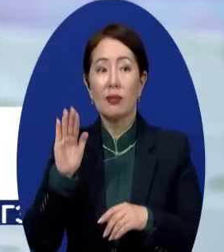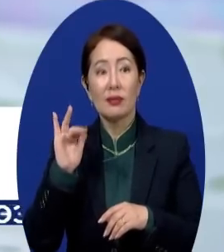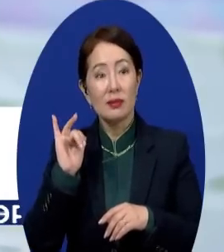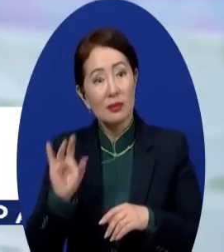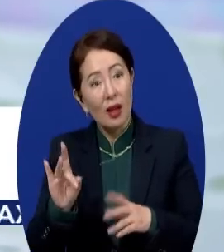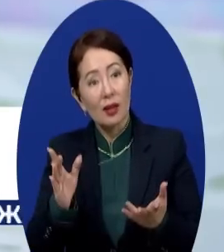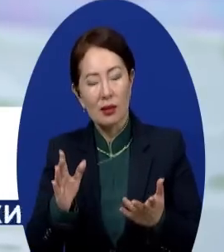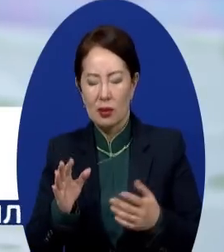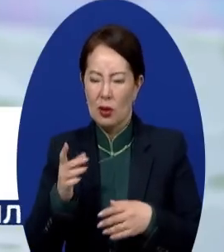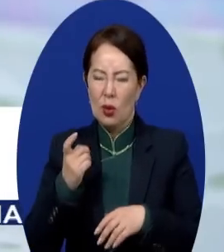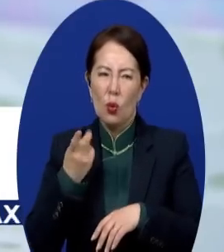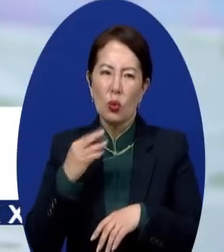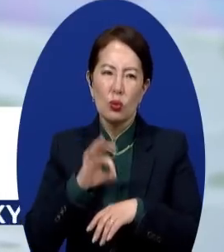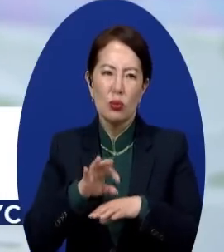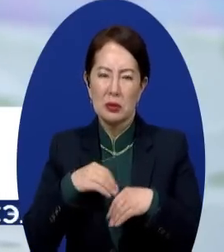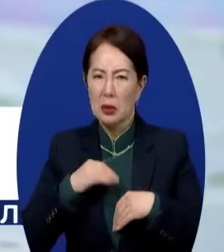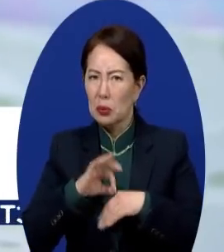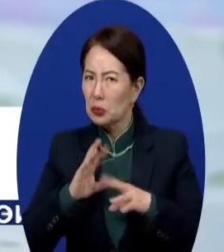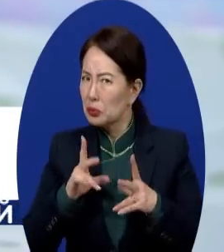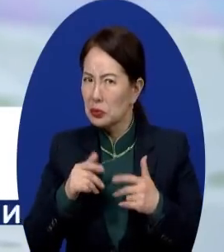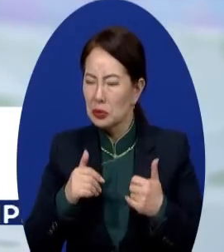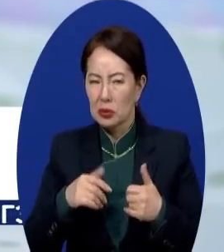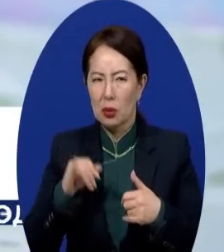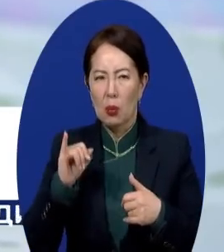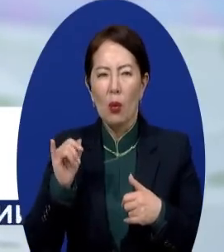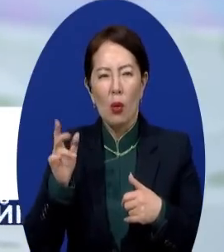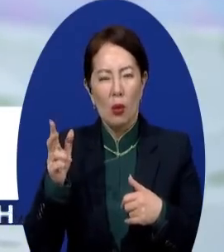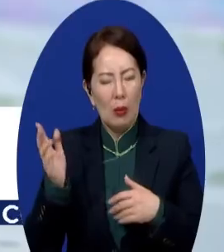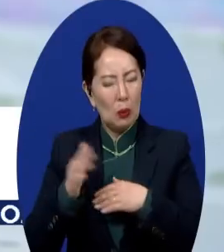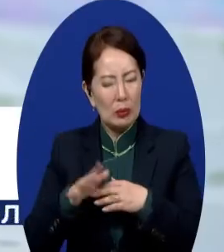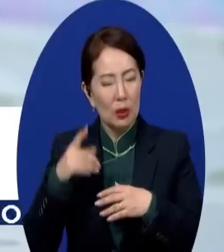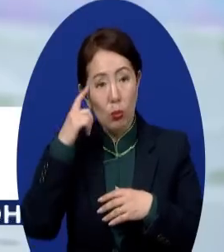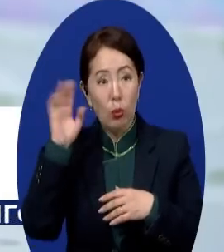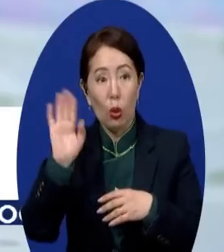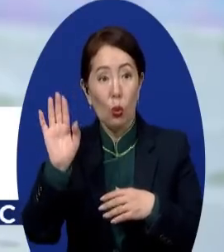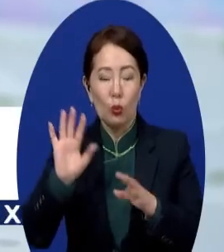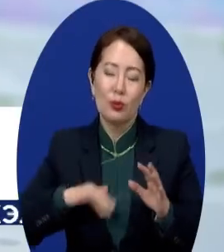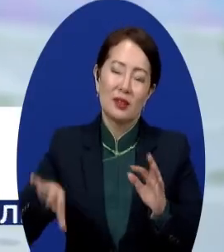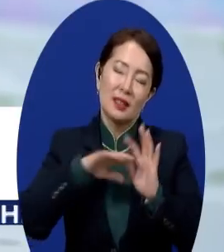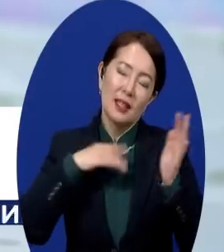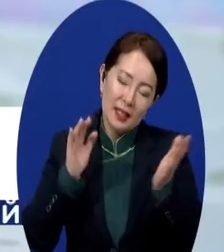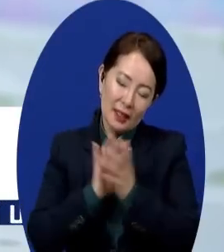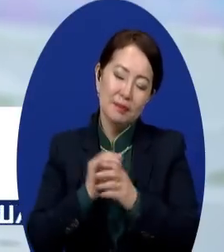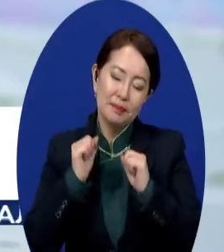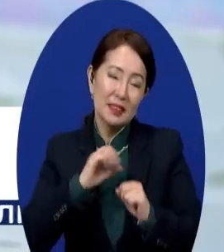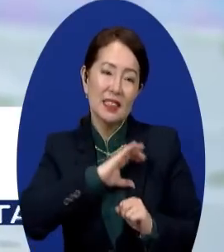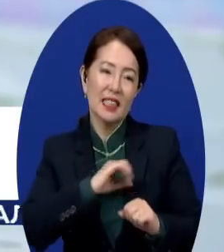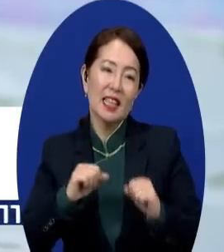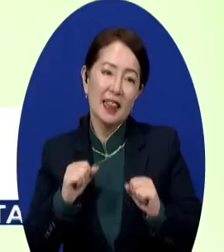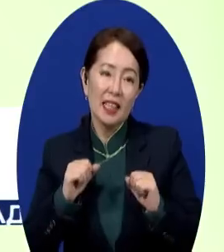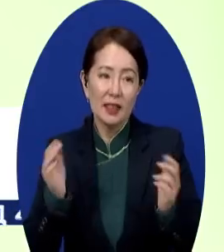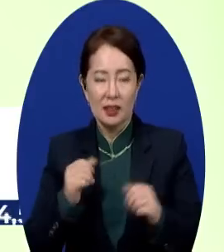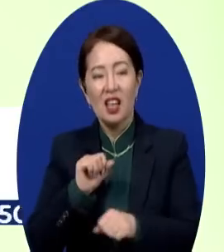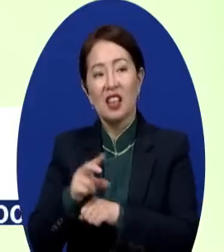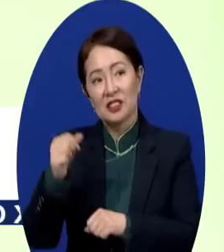дээр тусгаар идэхгүй хорт хавдар ер нь 50 муугаар төгснө гэж бодохгүйгээр хамтдаа сэтгэлийн тэнхээтэй байж л